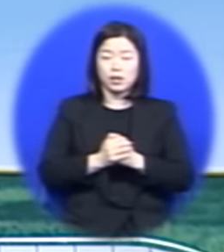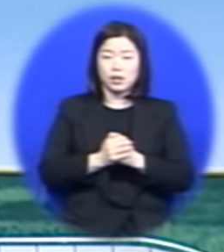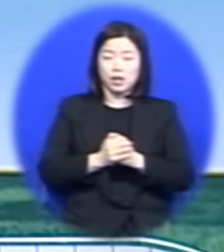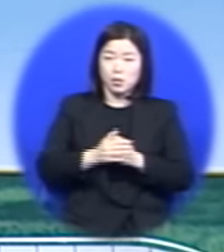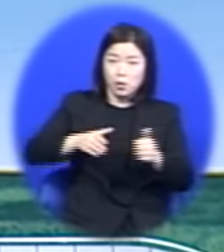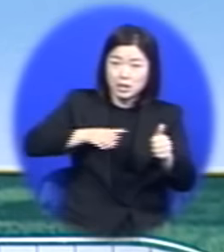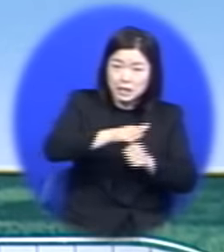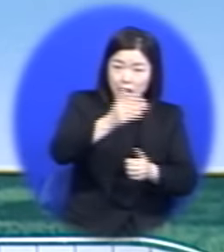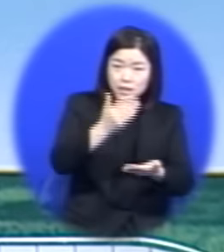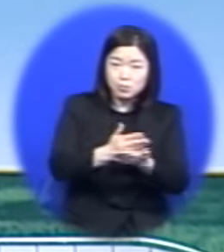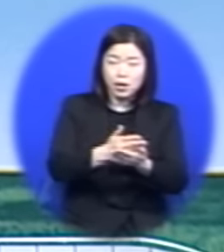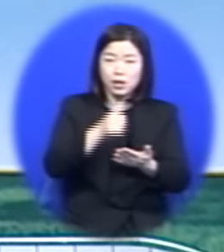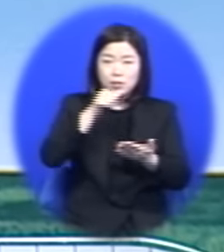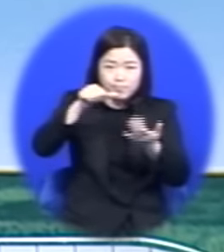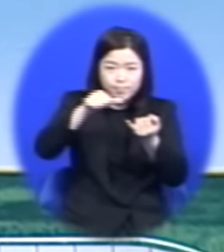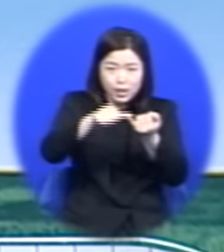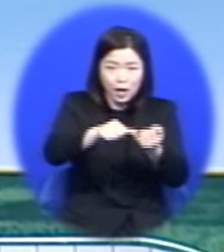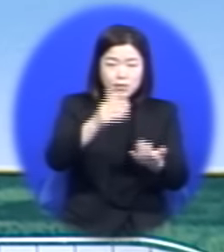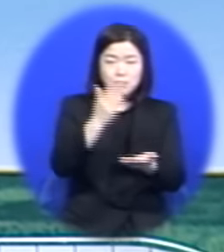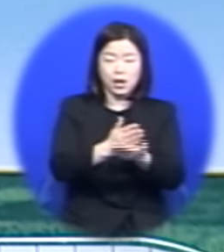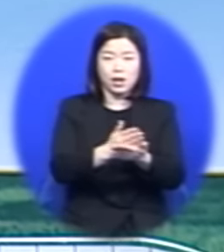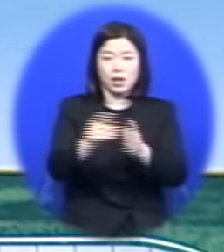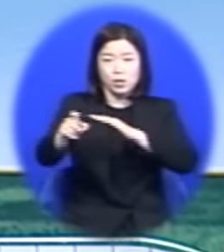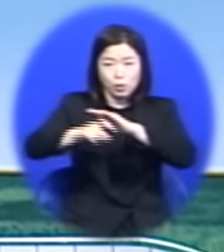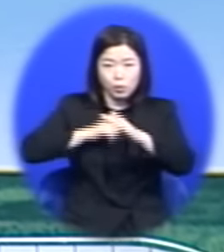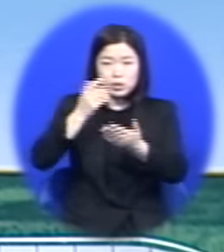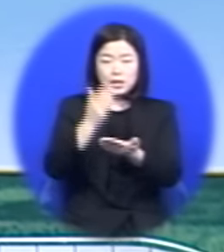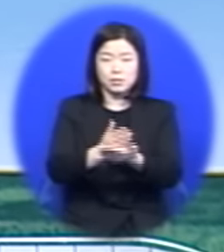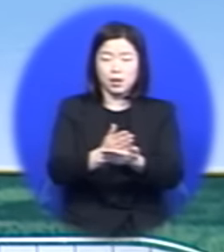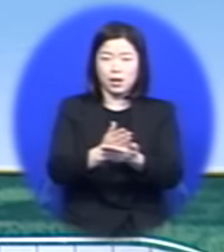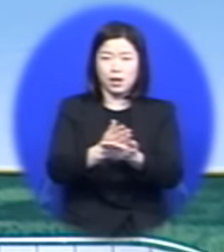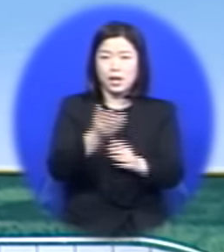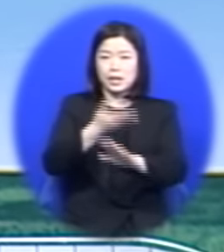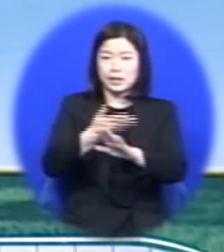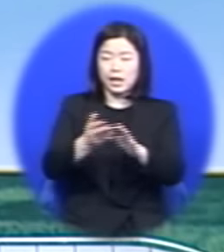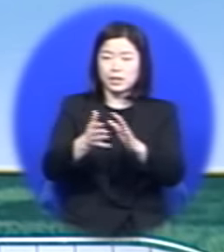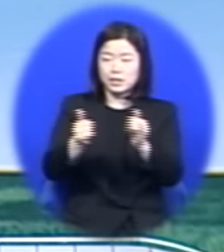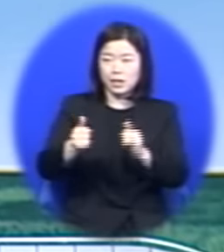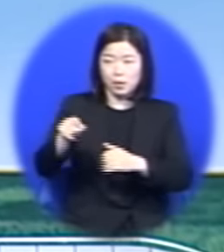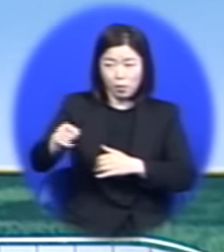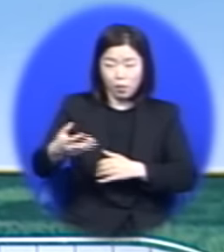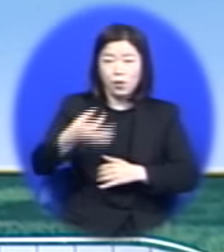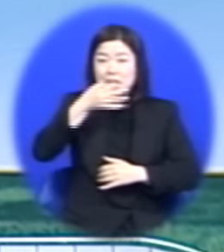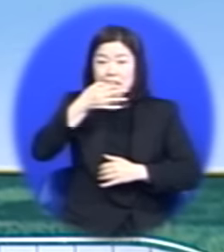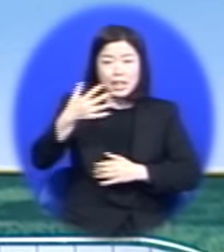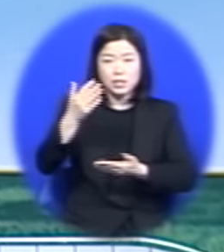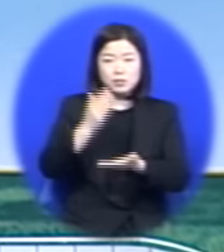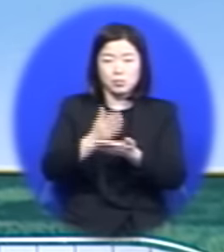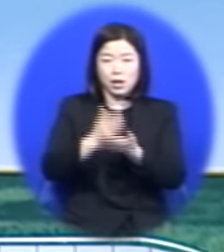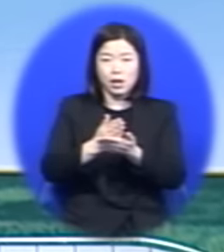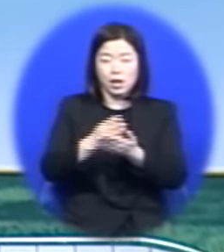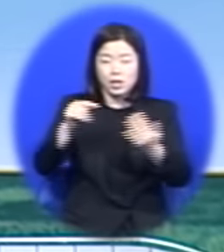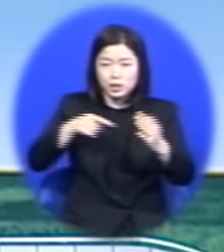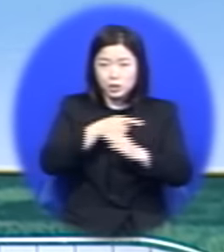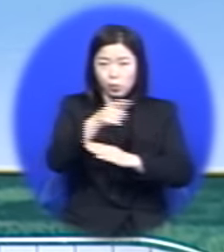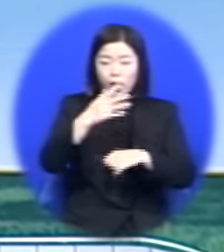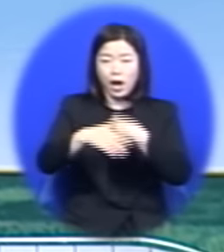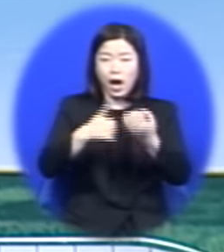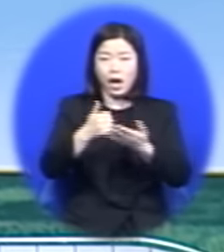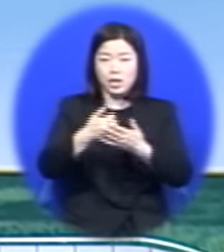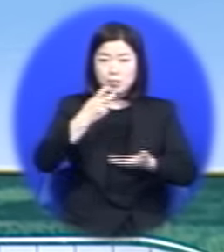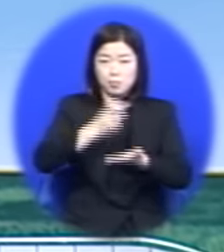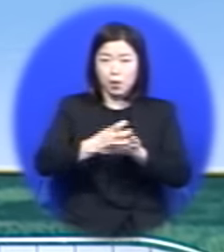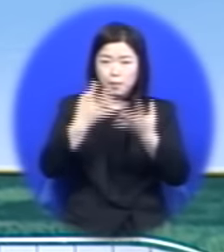살인하지 마라, 간음하지 마라, 도둑질하지 마라, 남의 거 탐내지 마라. 그 외에 하나님의 계명들이 많은데